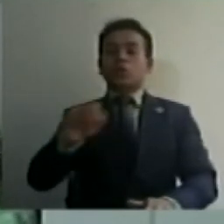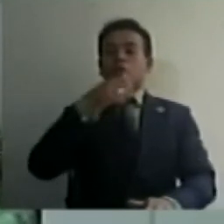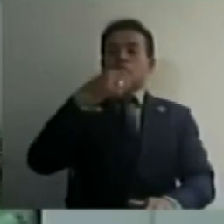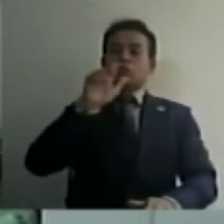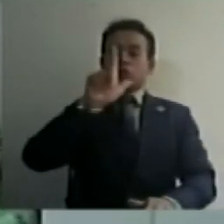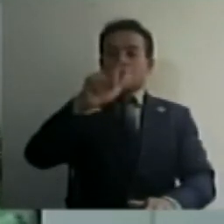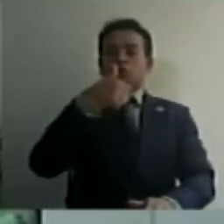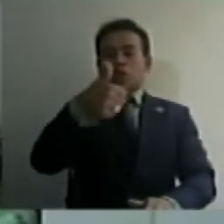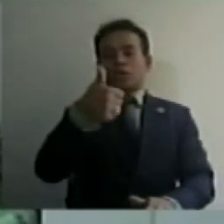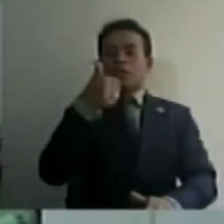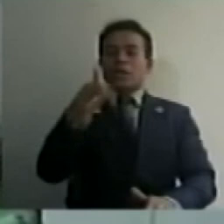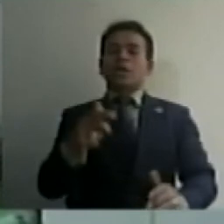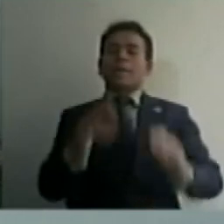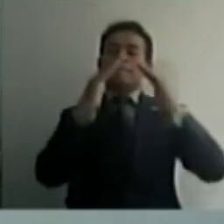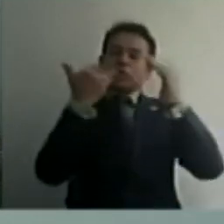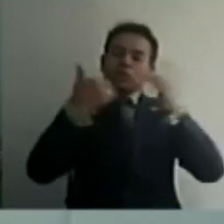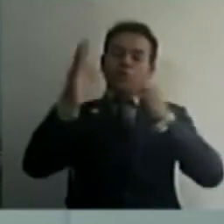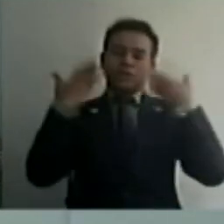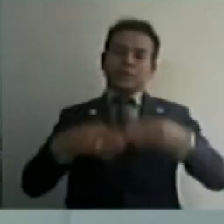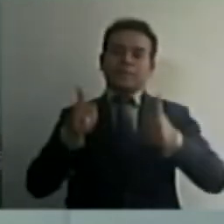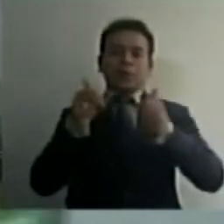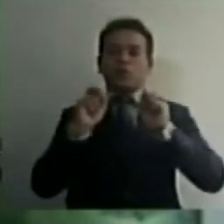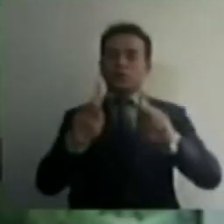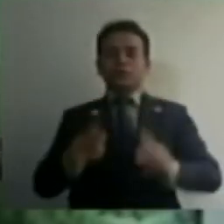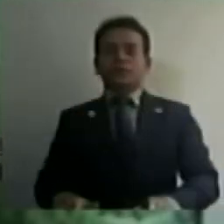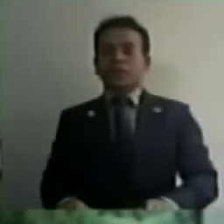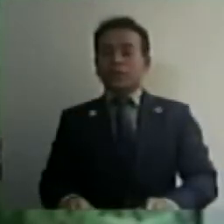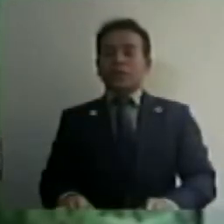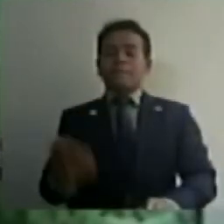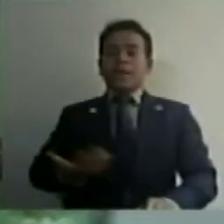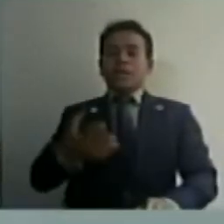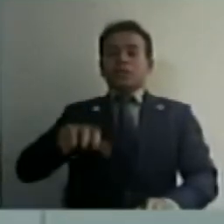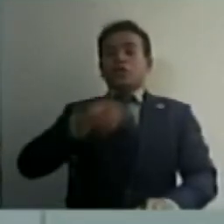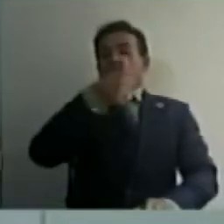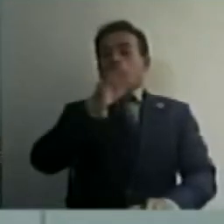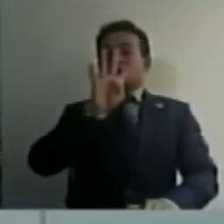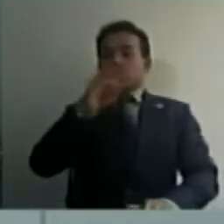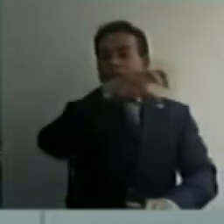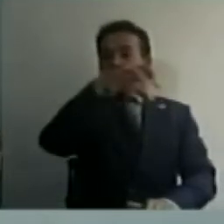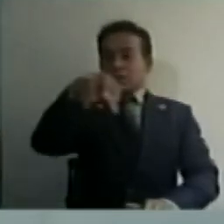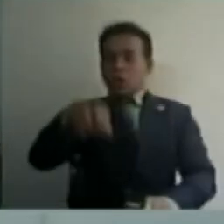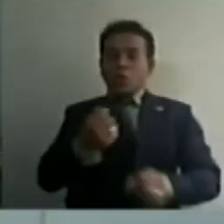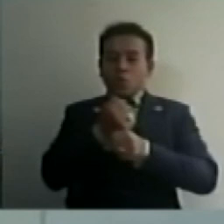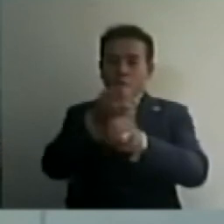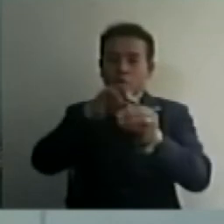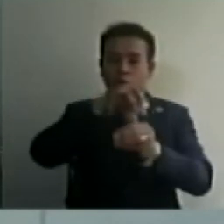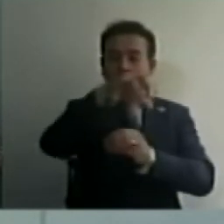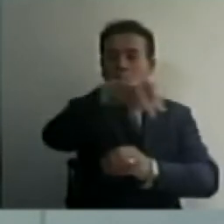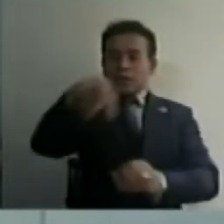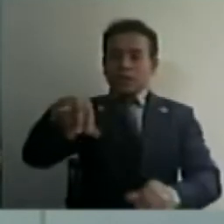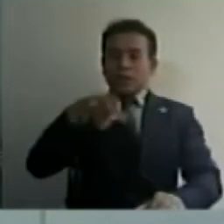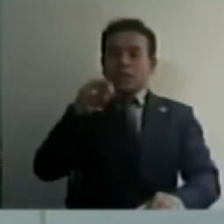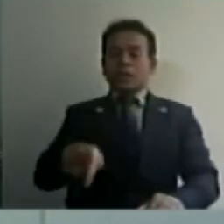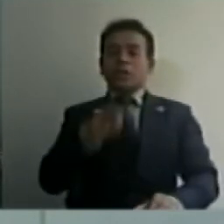সারা দেশে 64 জেলায় সকল উপজেলা জেলা পর্যায়ে প্রাতিষ্ঠানিক কোয়ারেন্টাইনের জন্য প্রস্তুত করা হয়েছে